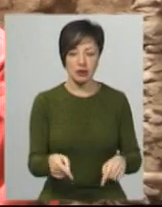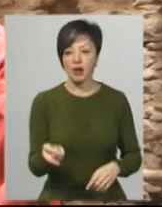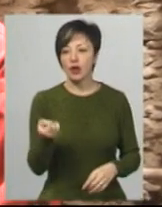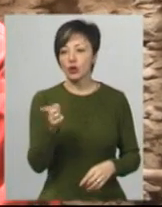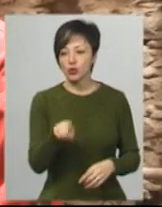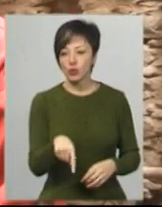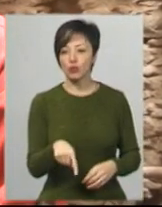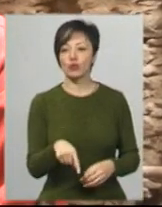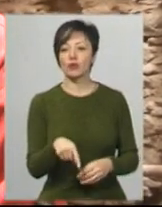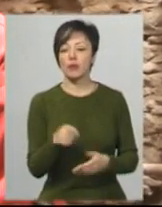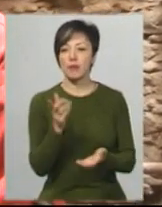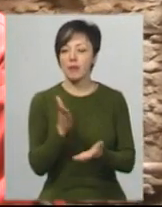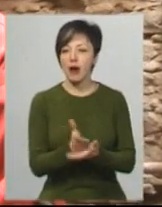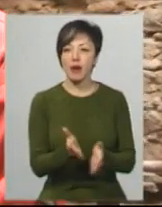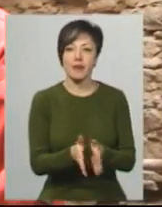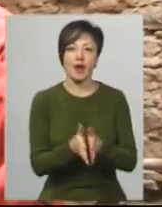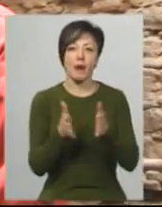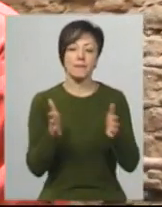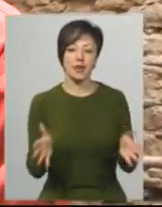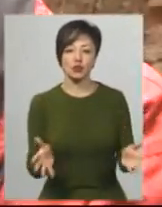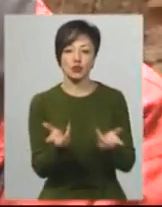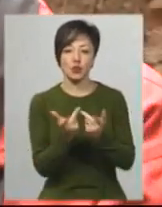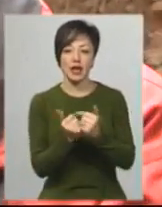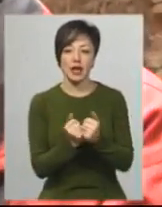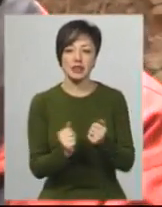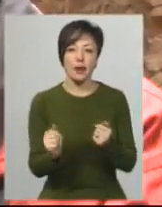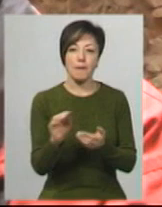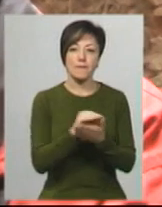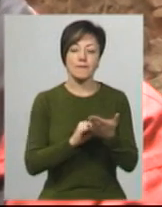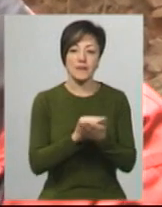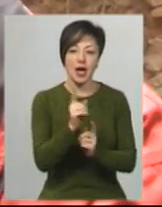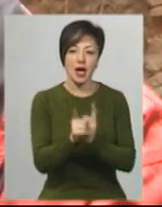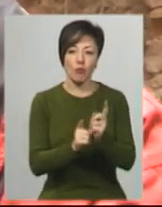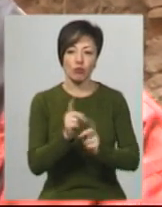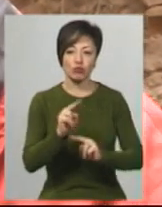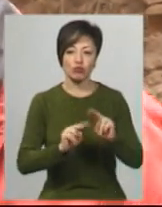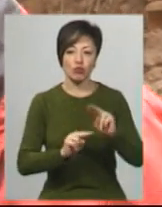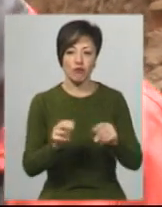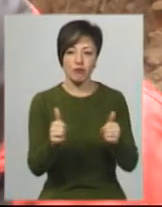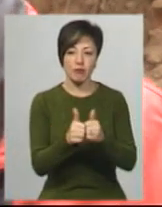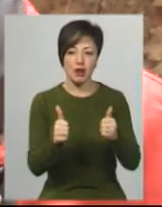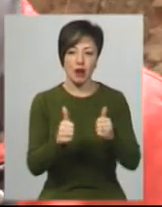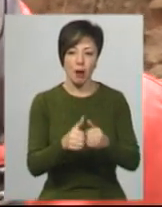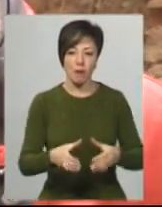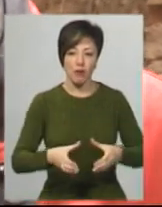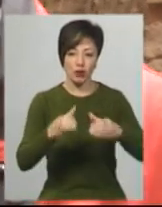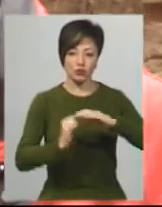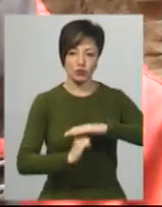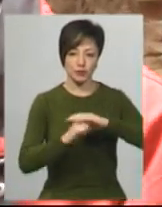ми маємо найбільшу кількість перебудов біля башти. В